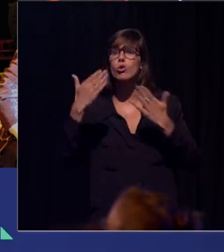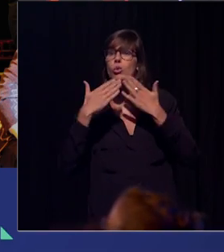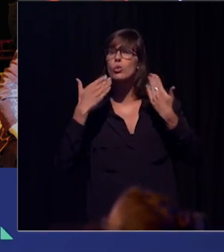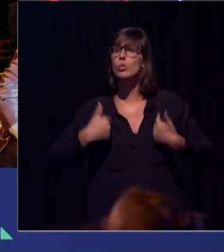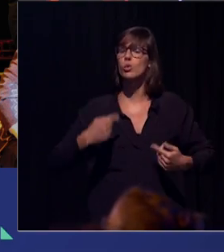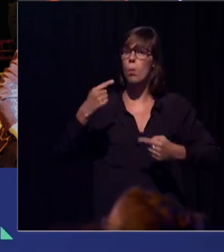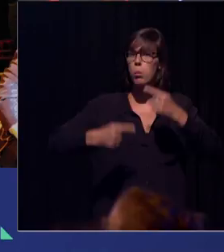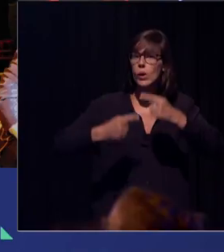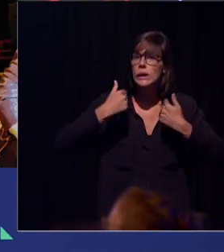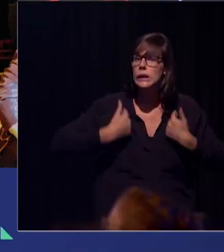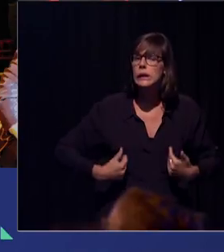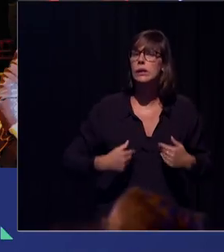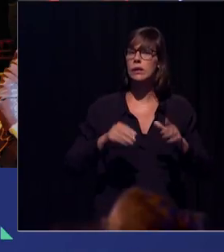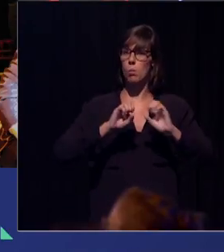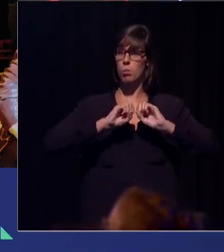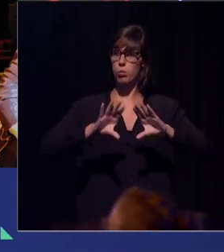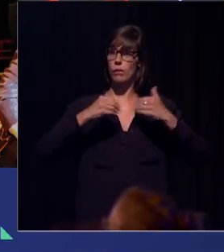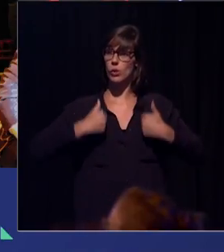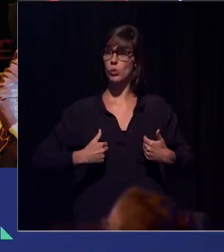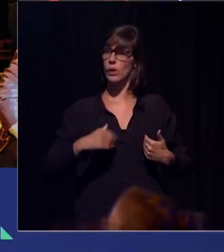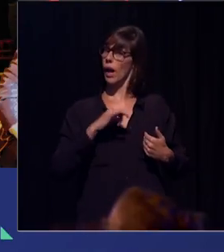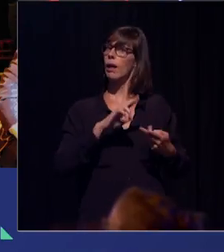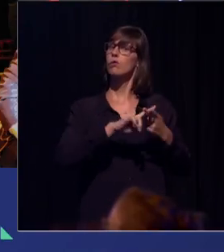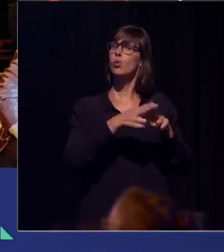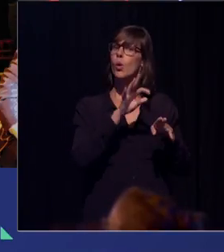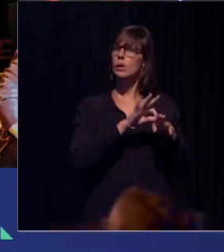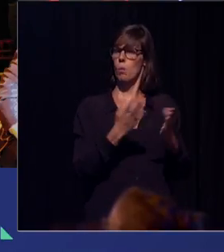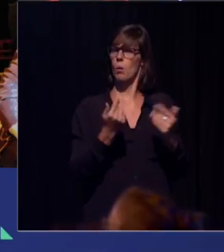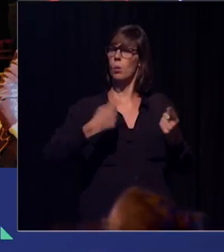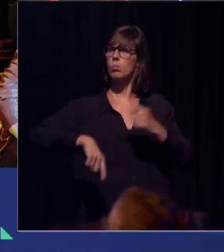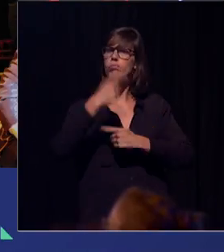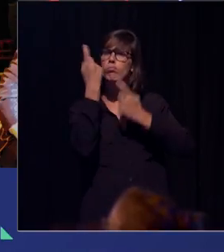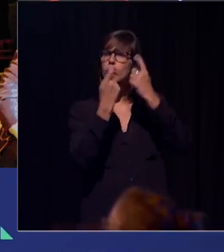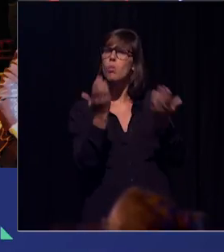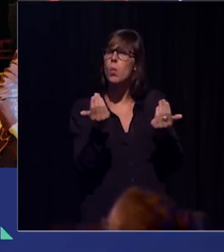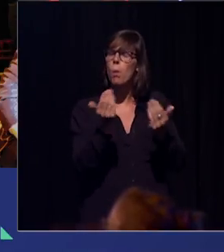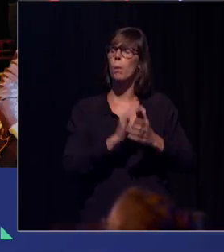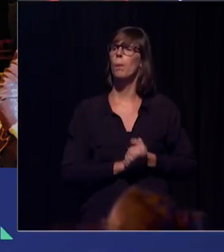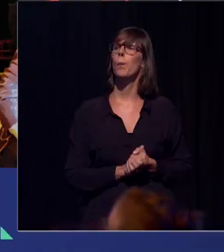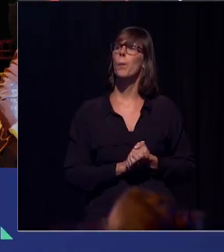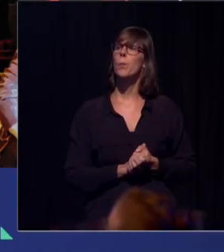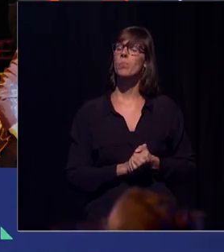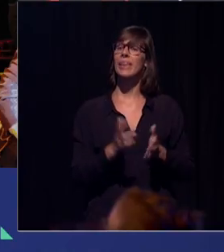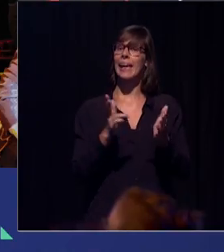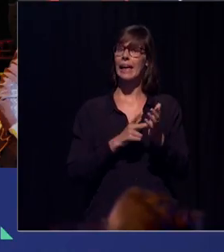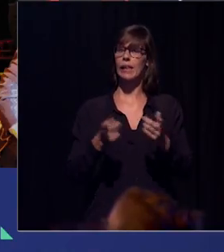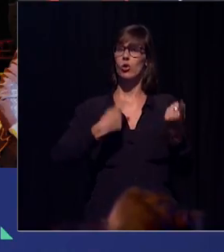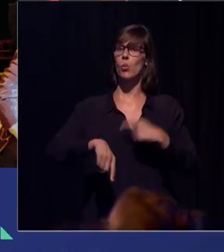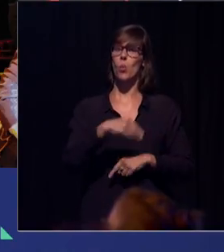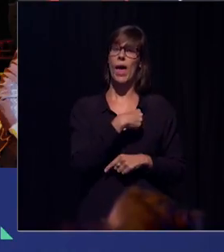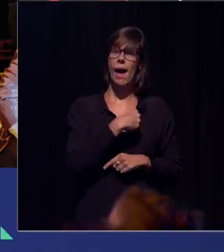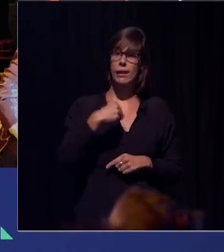zijn politiekers, er zijn professoren met diabetes. Dus waarom maken we ons zorgen? Wel, reden waarom wij als